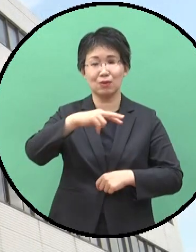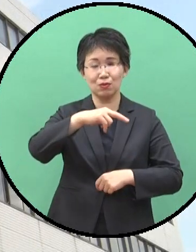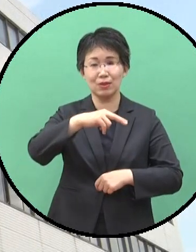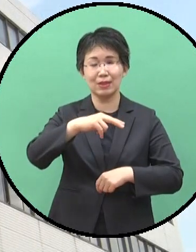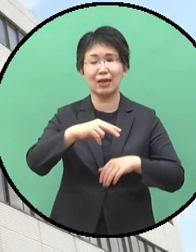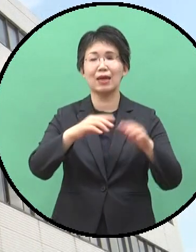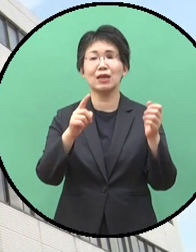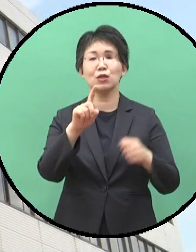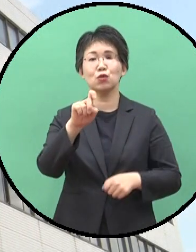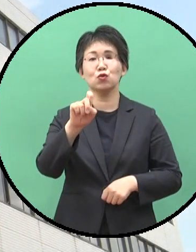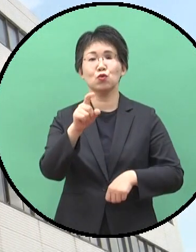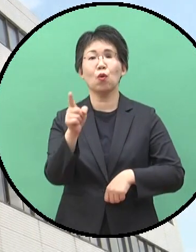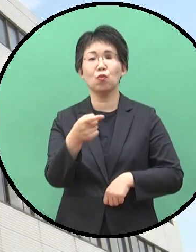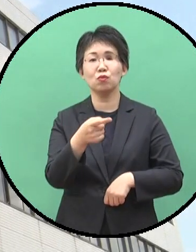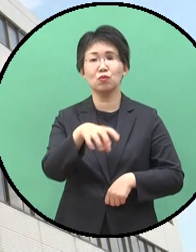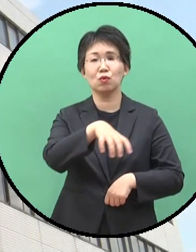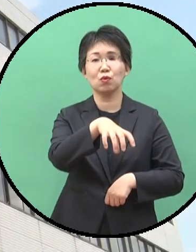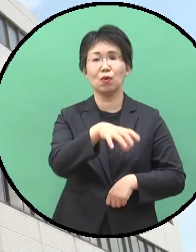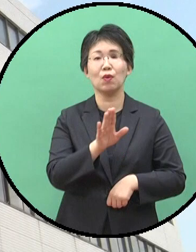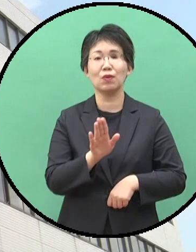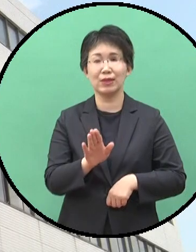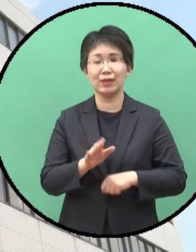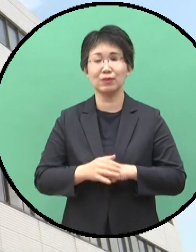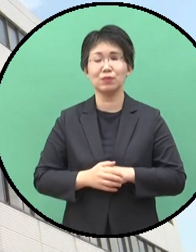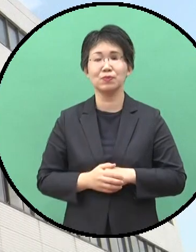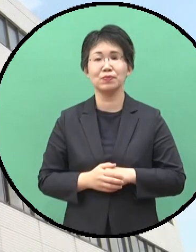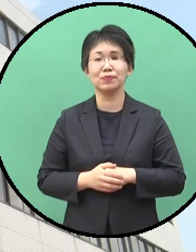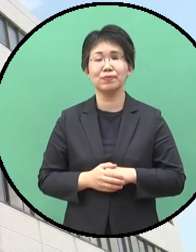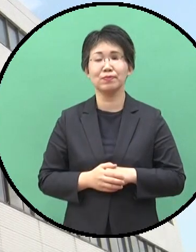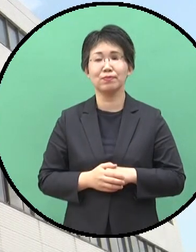いておよそ15分のところにあります。